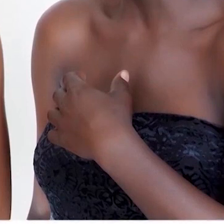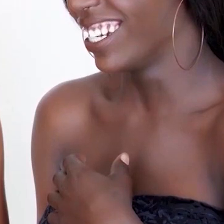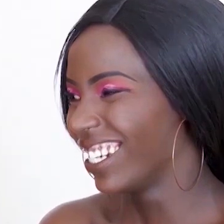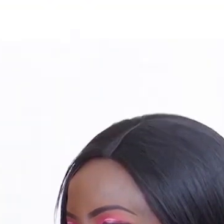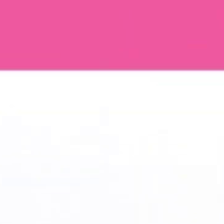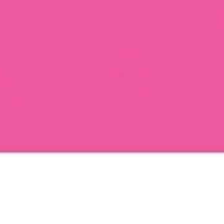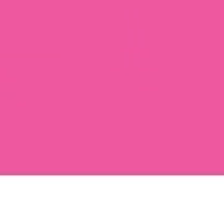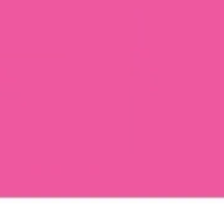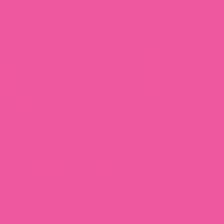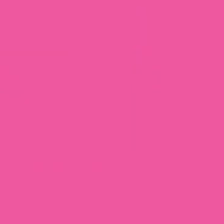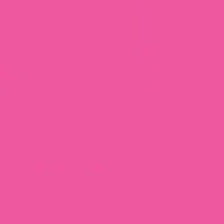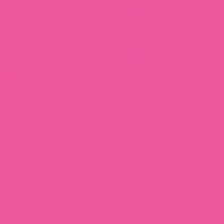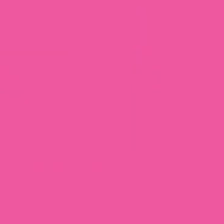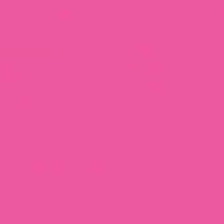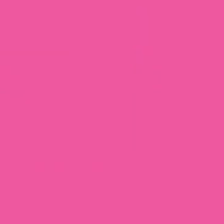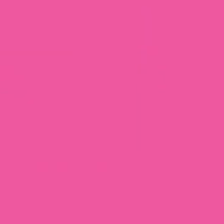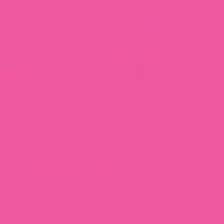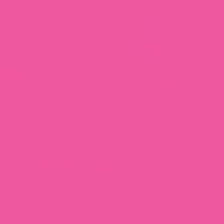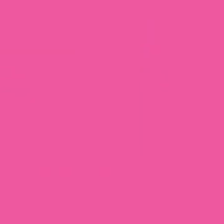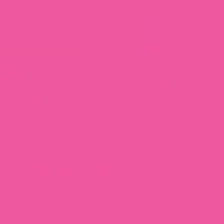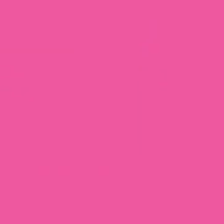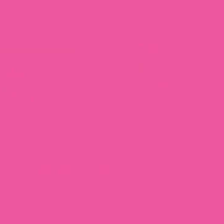Kugeza nerunako narubili.